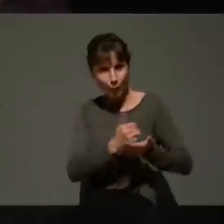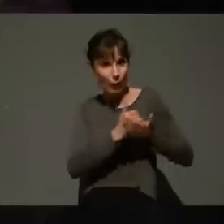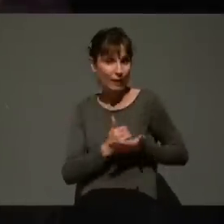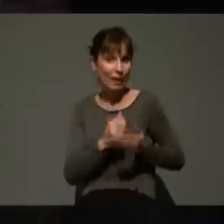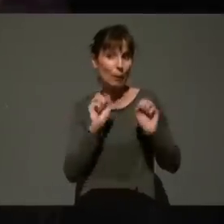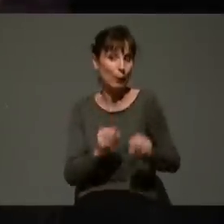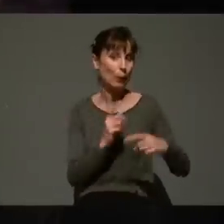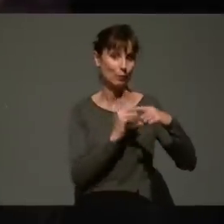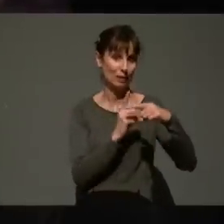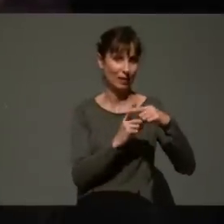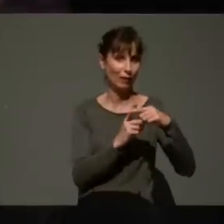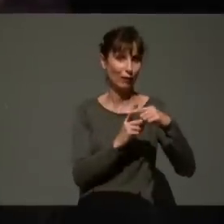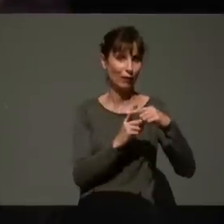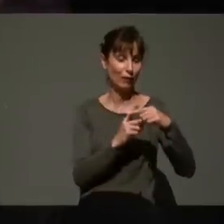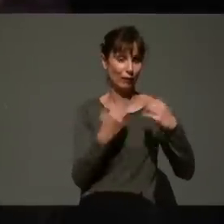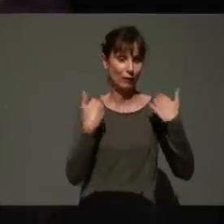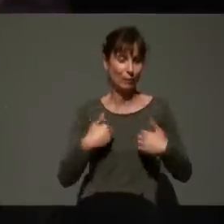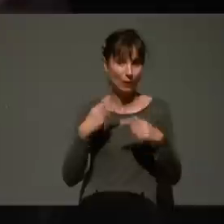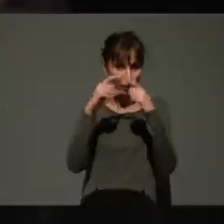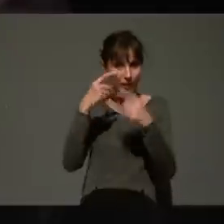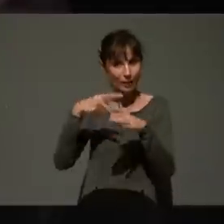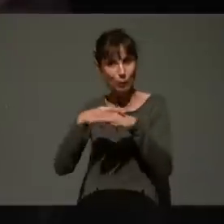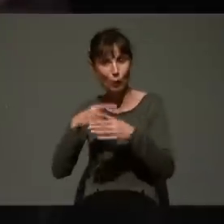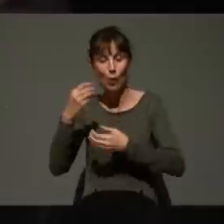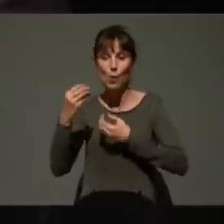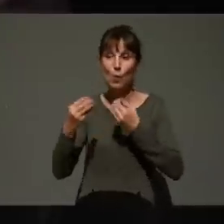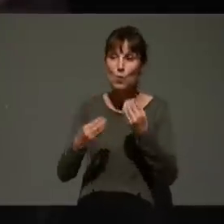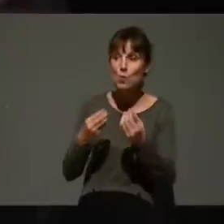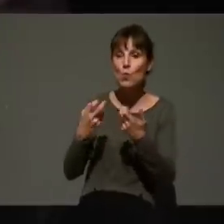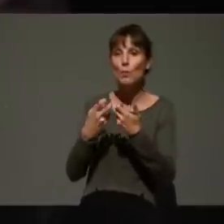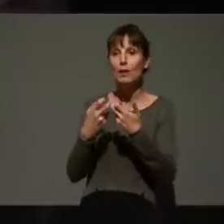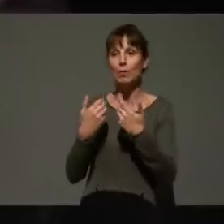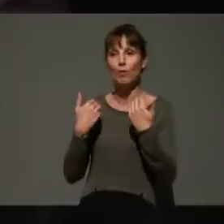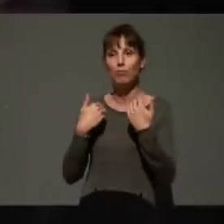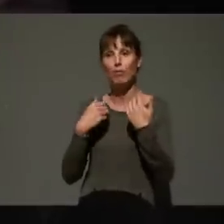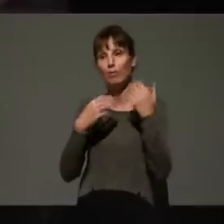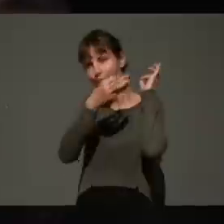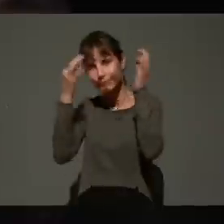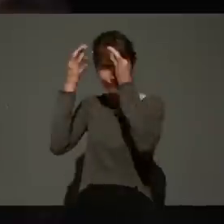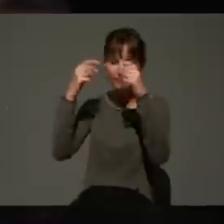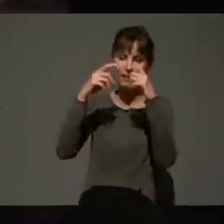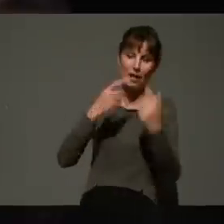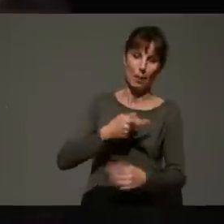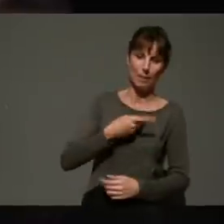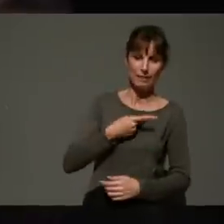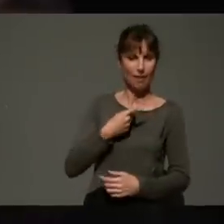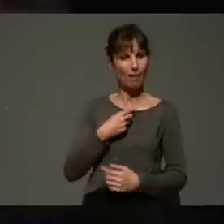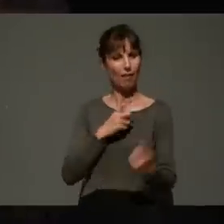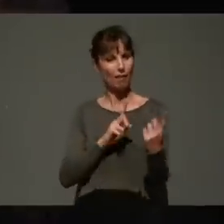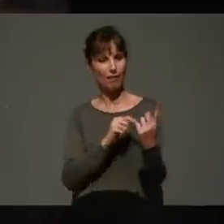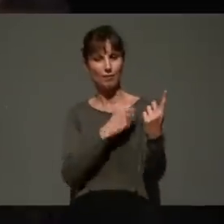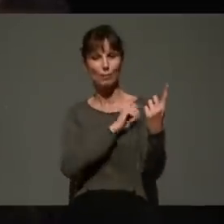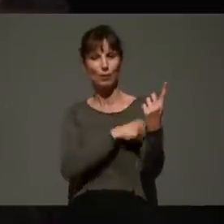positif. Ça permet aussi, d'ailleurs, de temps en temps, là je reprends ma position de médecin, de pouvoir dire aux sportifs,